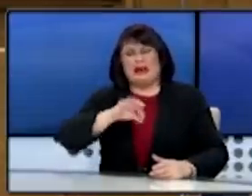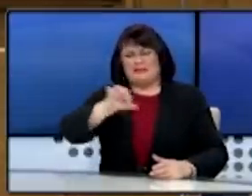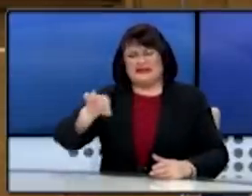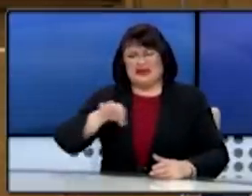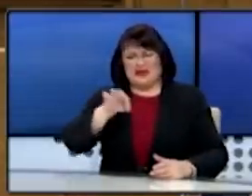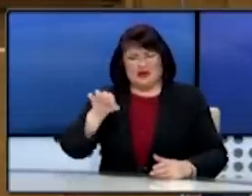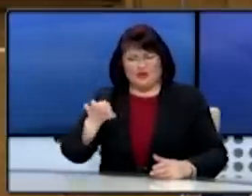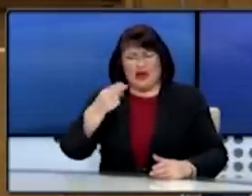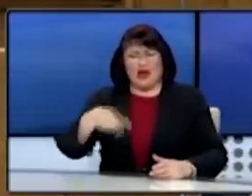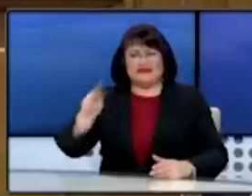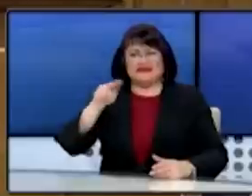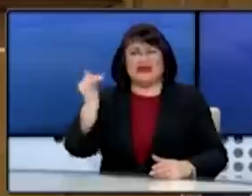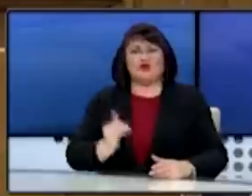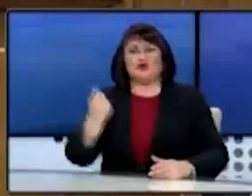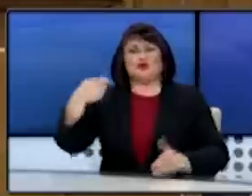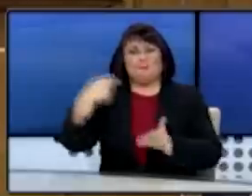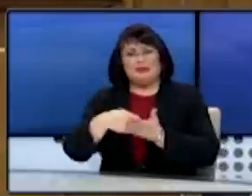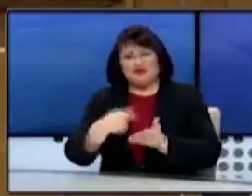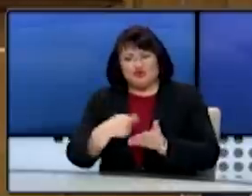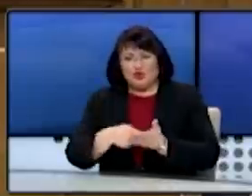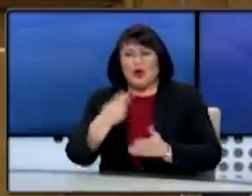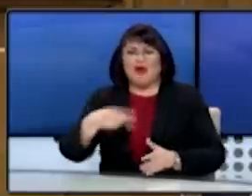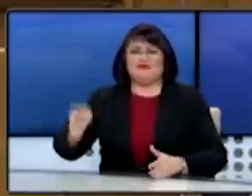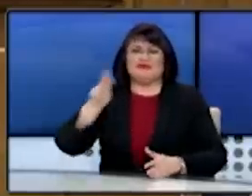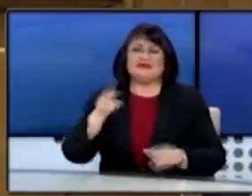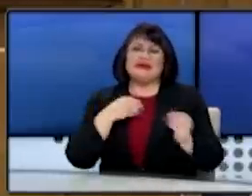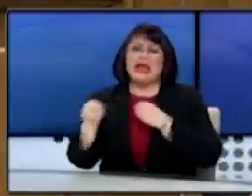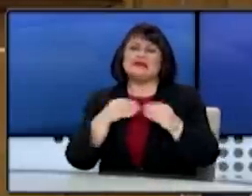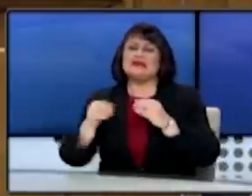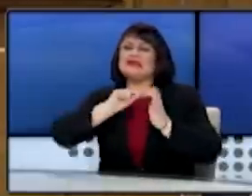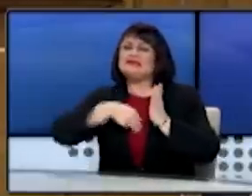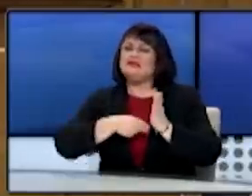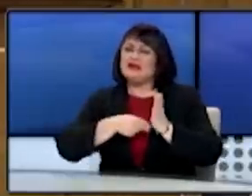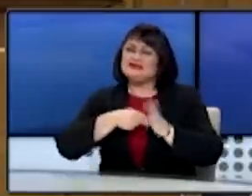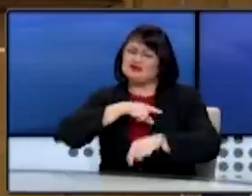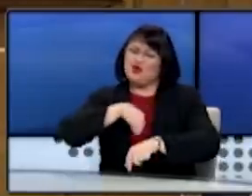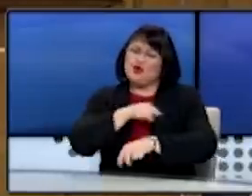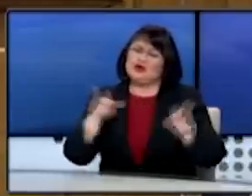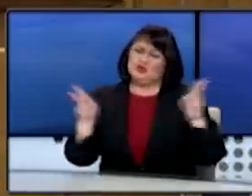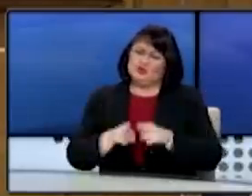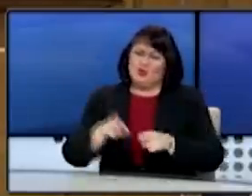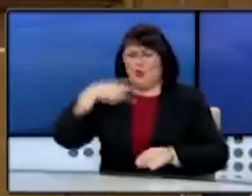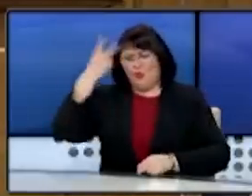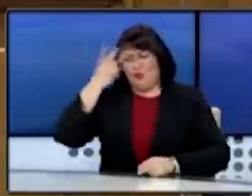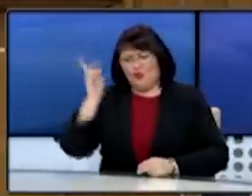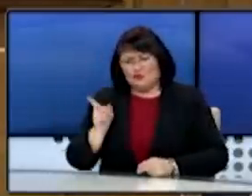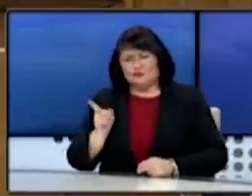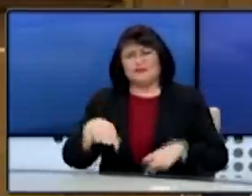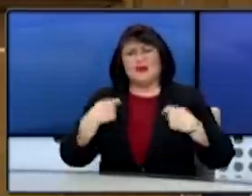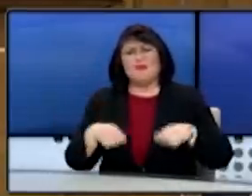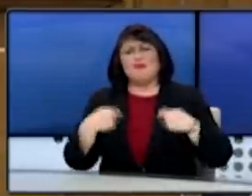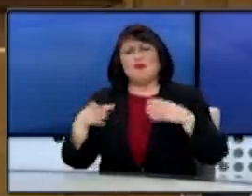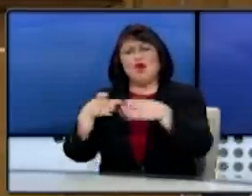ψίχουλα ως αύξηση στον κατώτατο μισθό, αύξηση ελαστικών συμβάσεων εργασίας, όταν